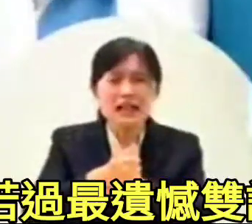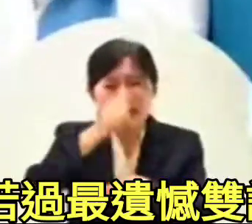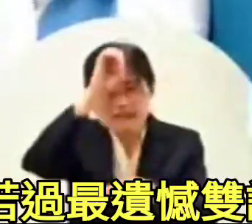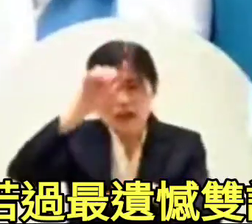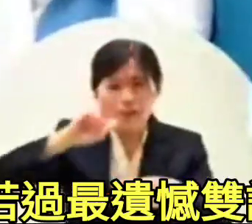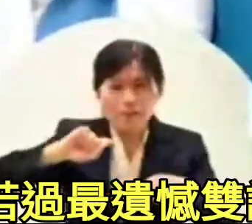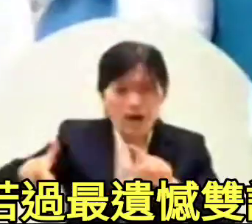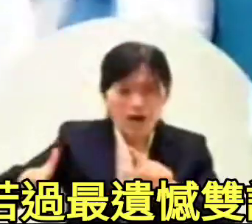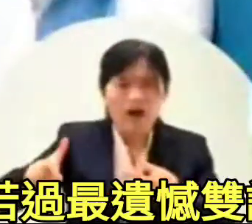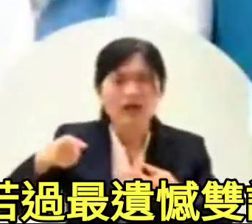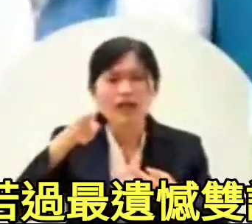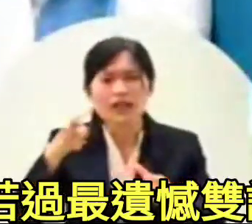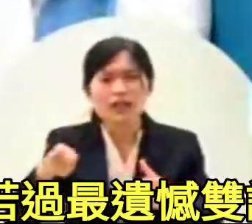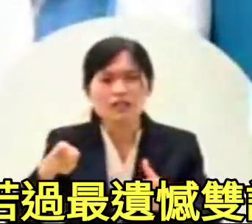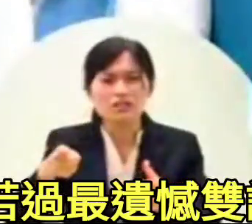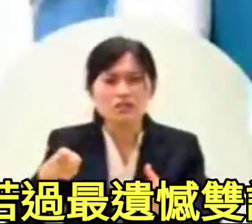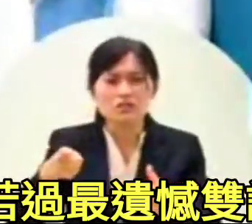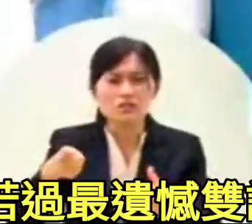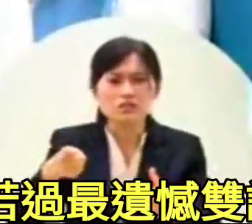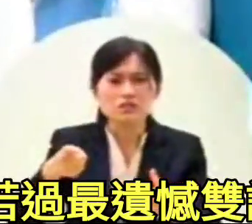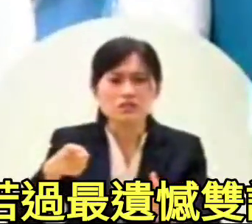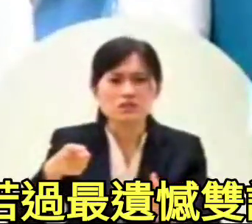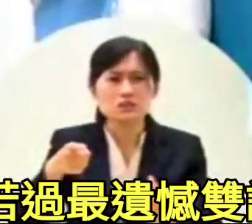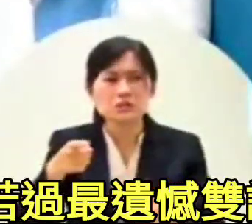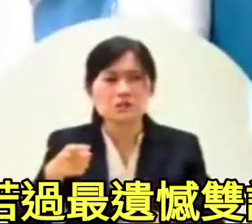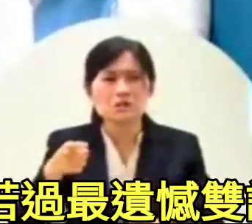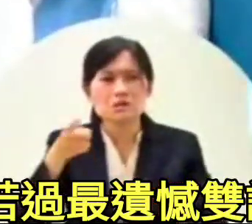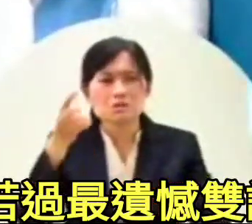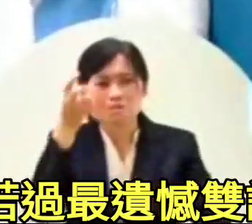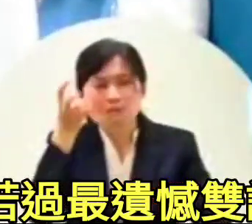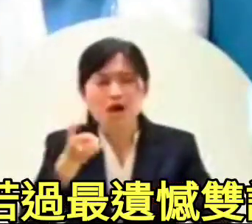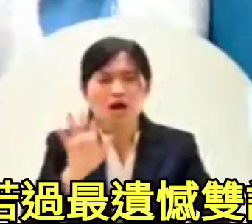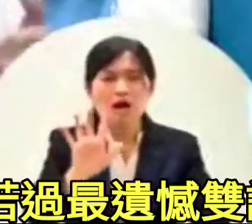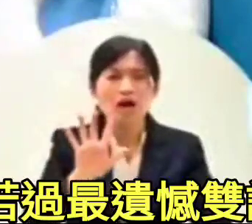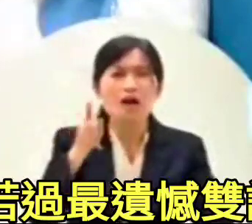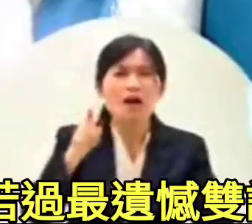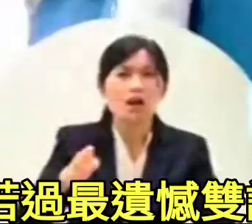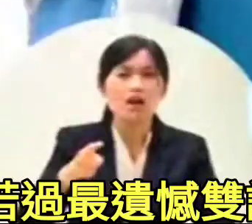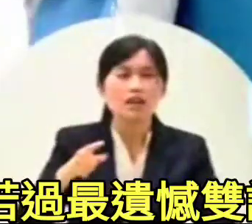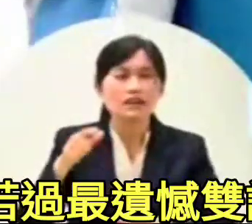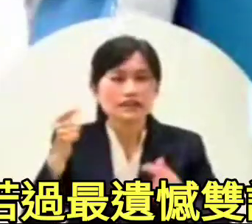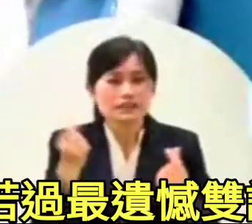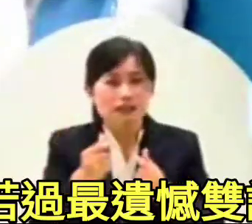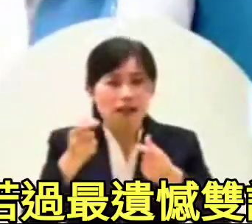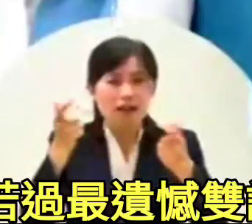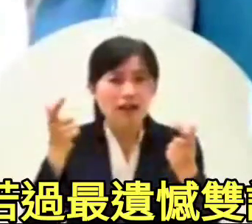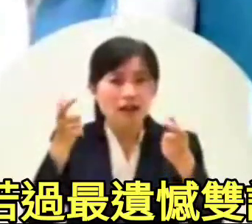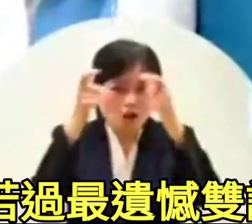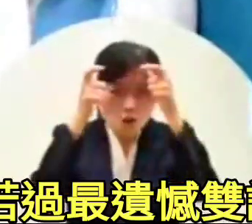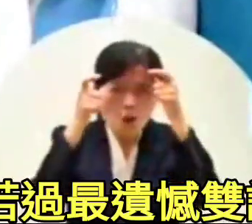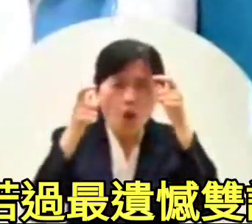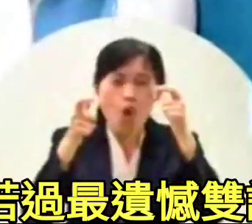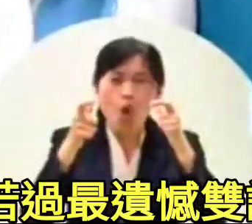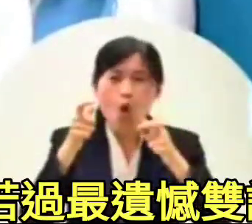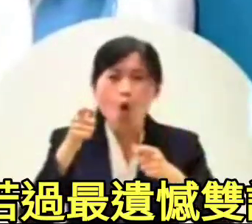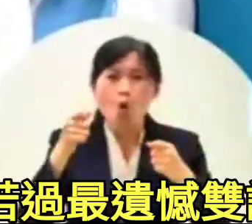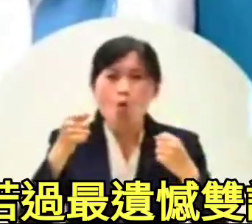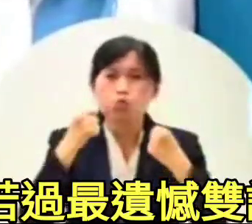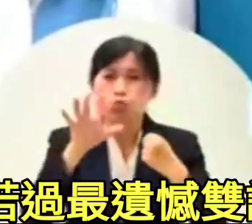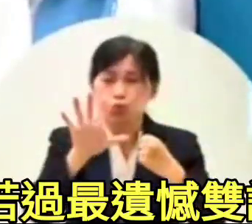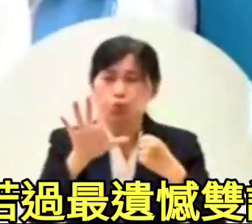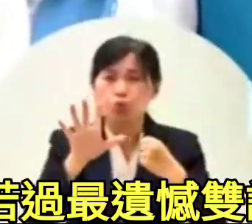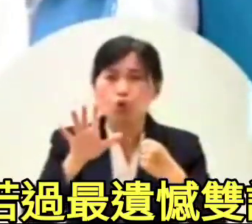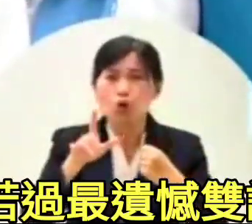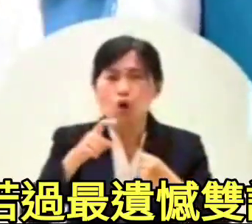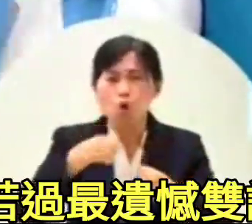雄有巨大的潜力，亟待开发，一旦开发起来之后，我相信会耀眼全台湾，这个我深